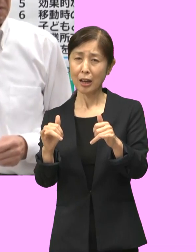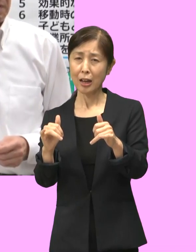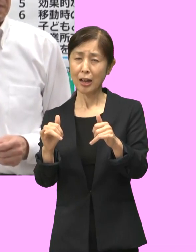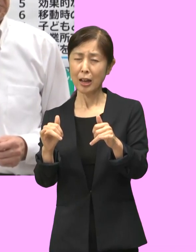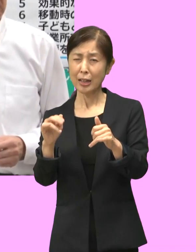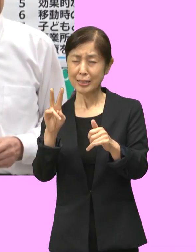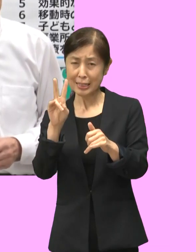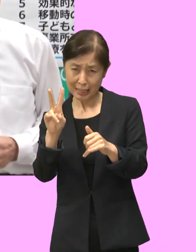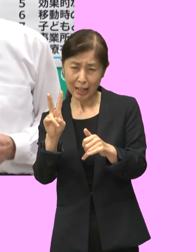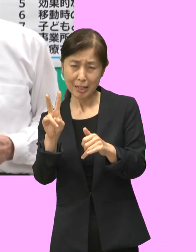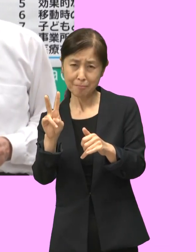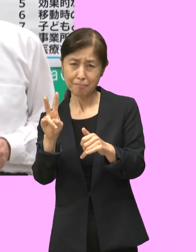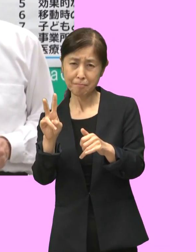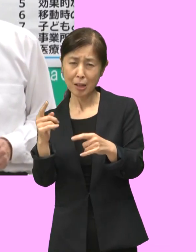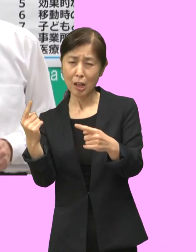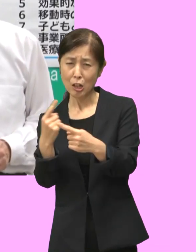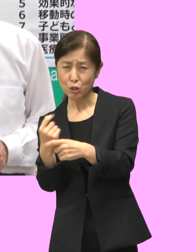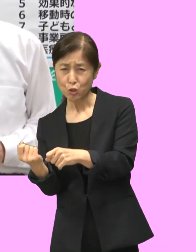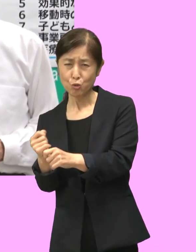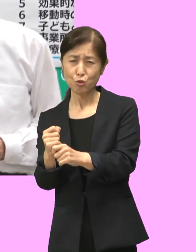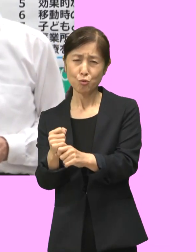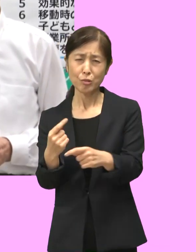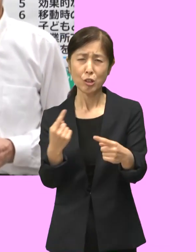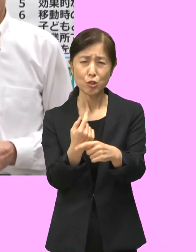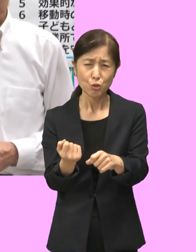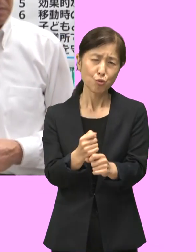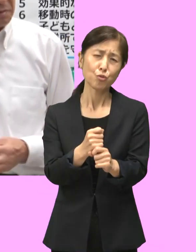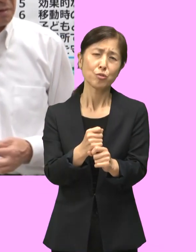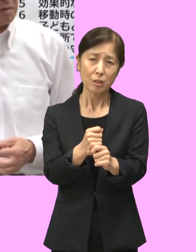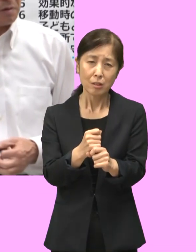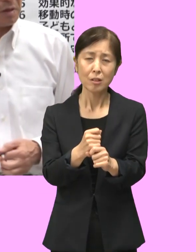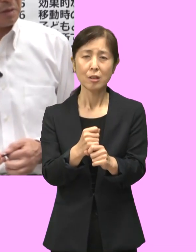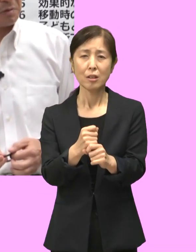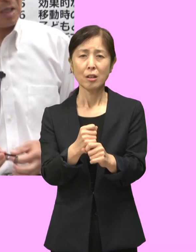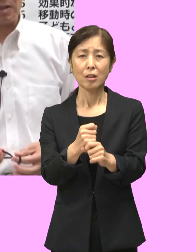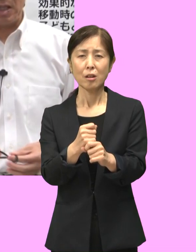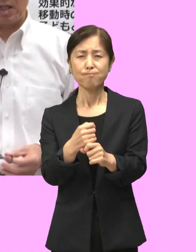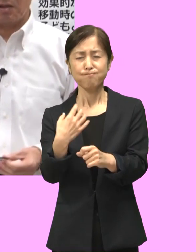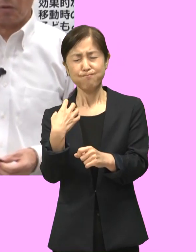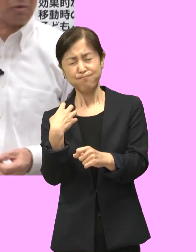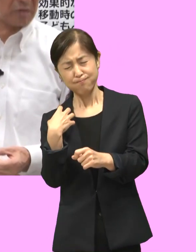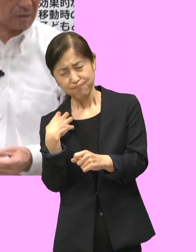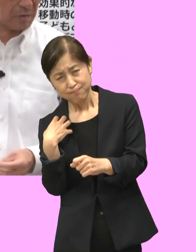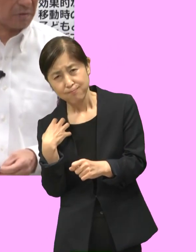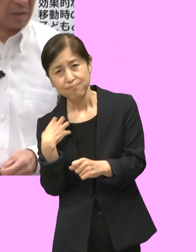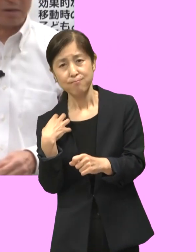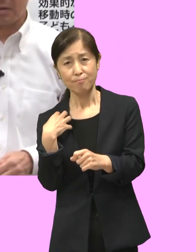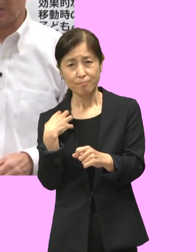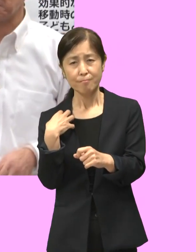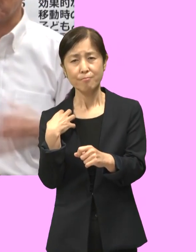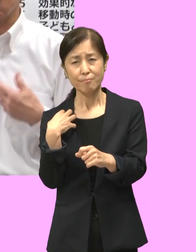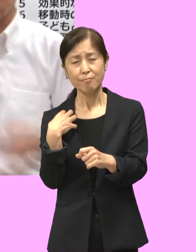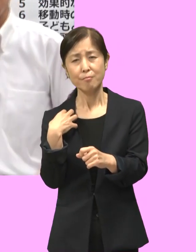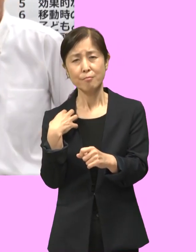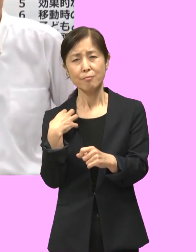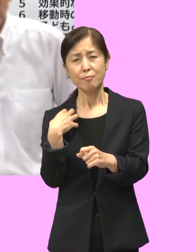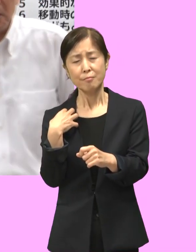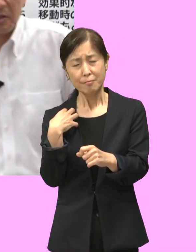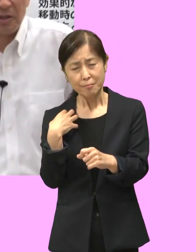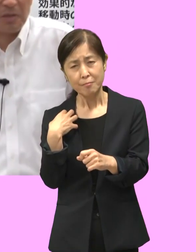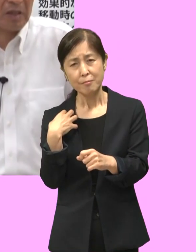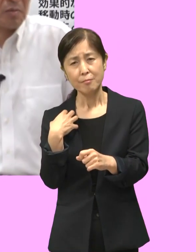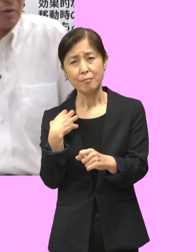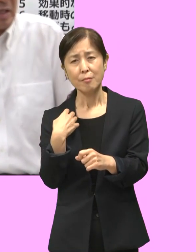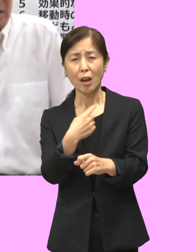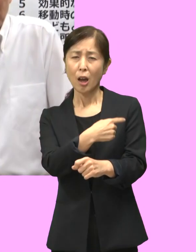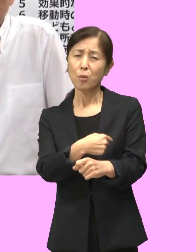再度また修復の事業をしなきゃいけないということで、まあ非常に負担が重くなるというか、まあ本当に